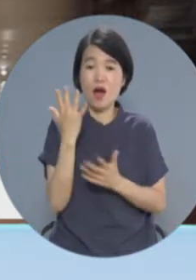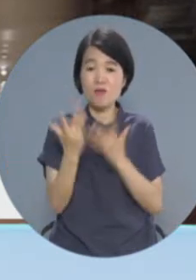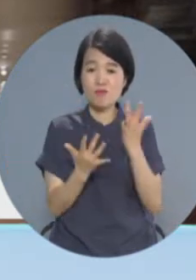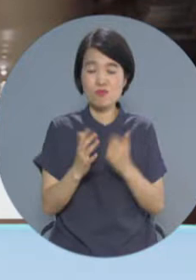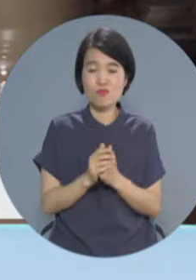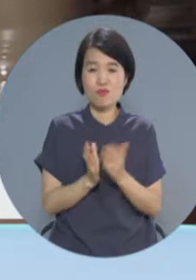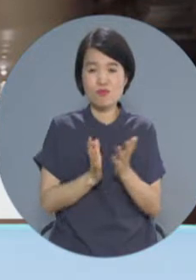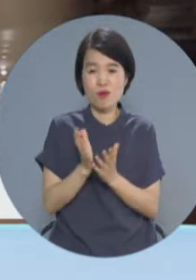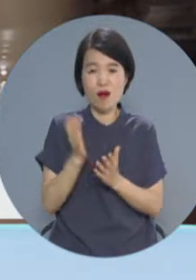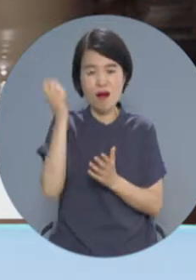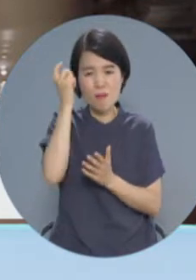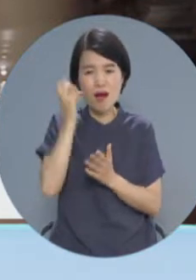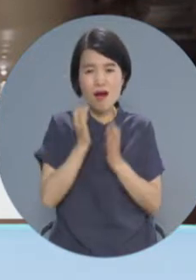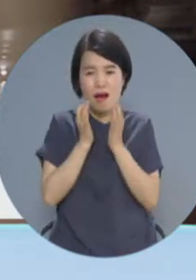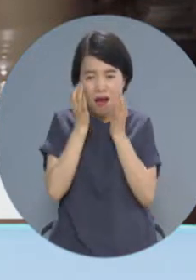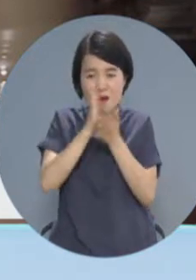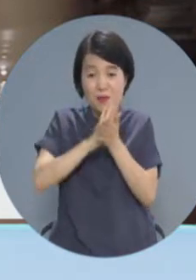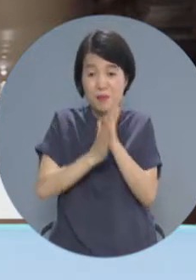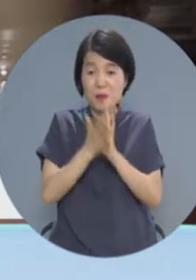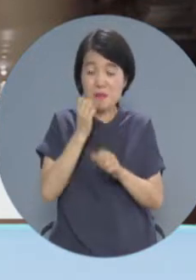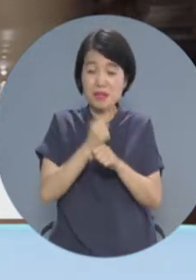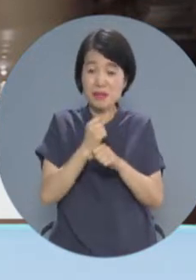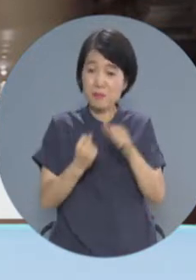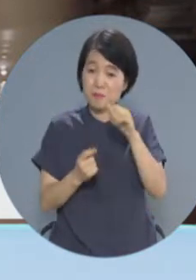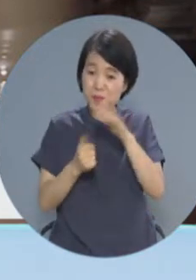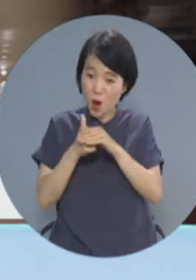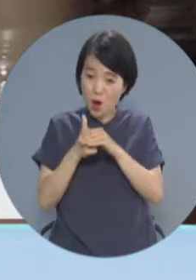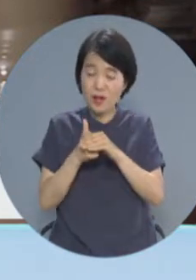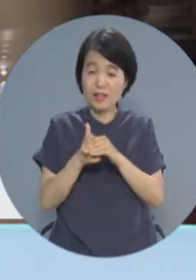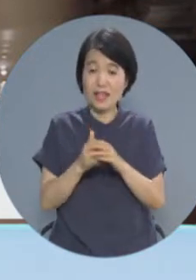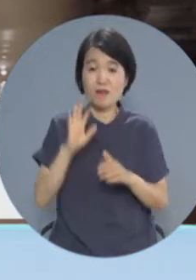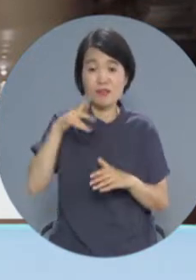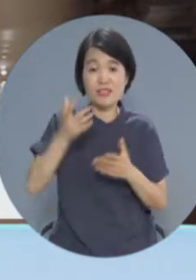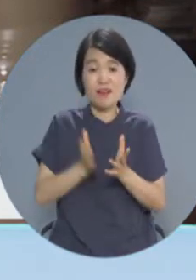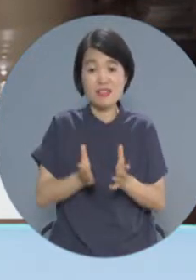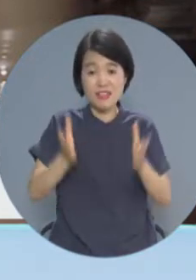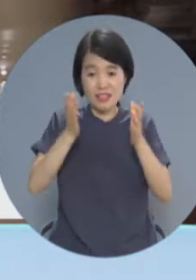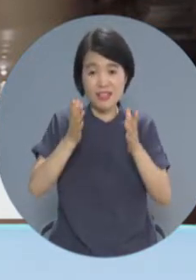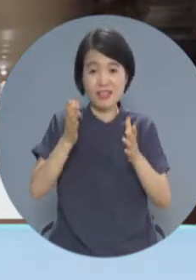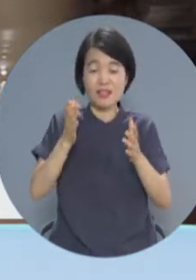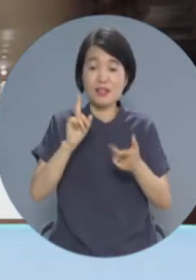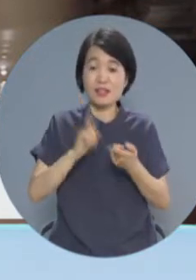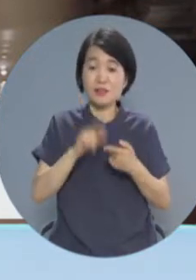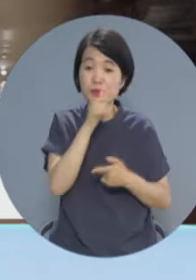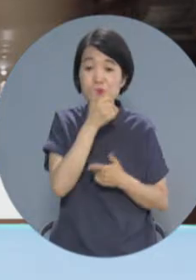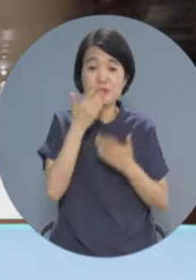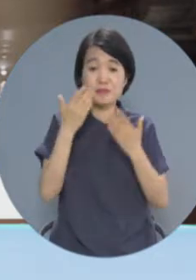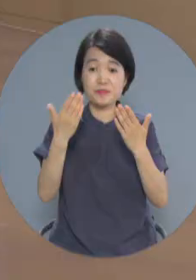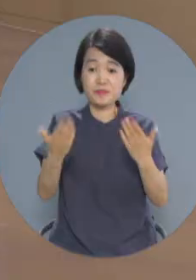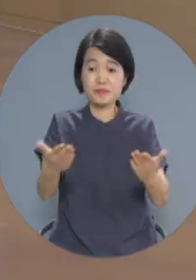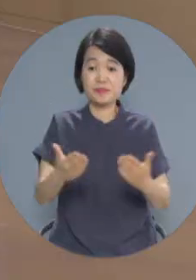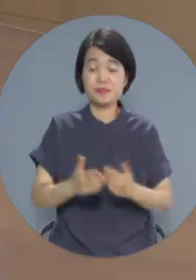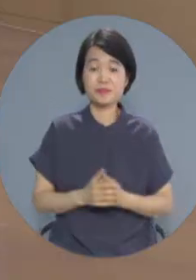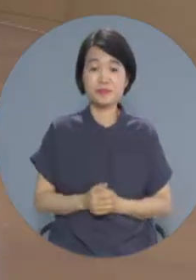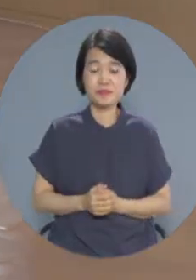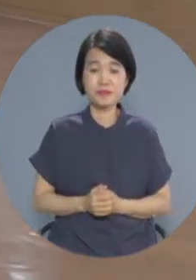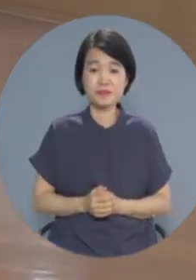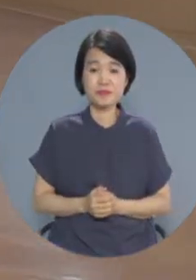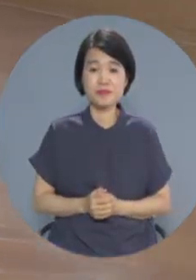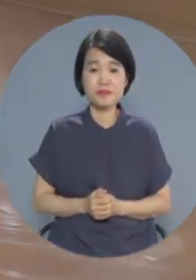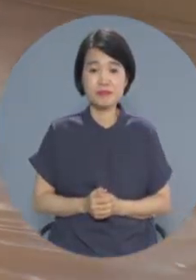그리고 도공의 혼으로 빚은 독특한 제작기법의 분청사기를 문현철 기자가 소개해드립니다.